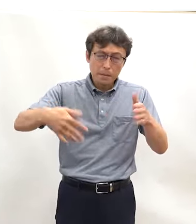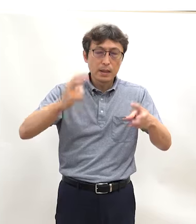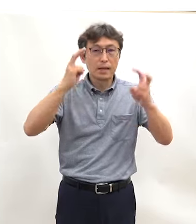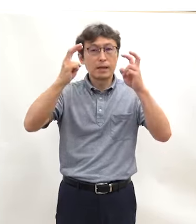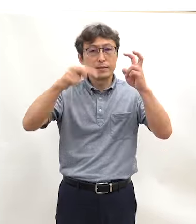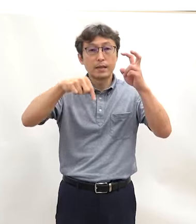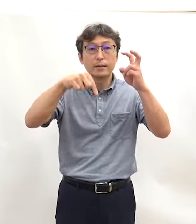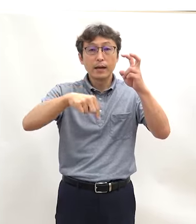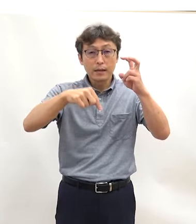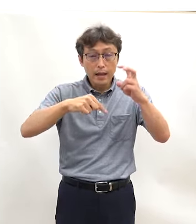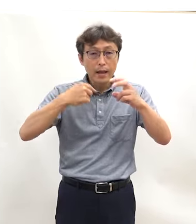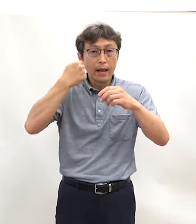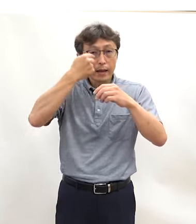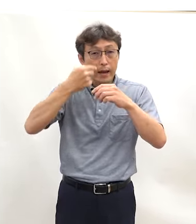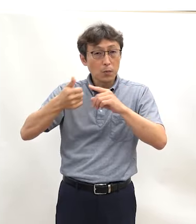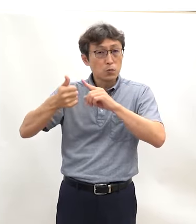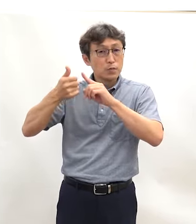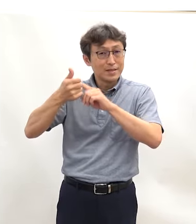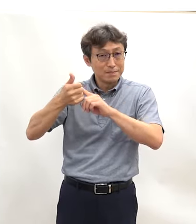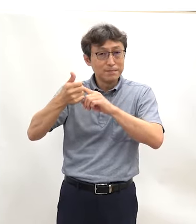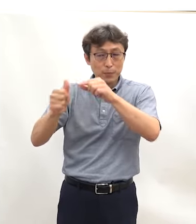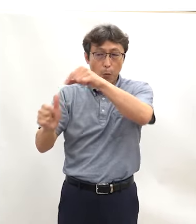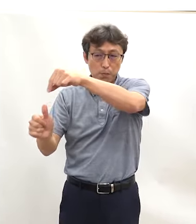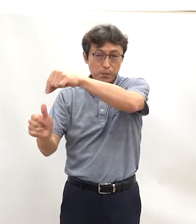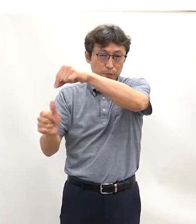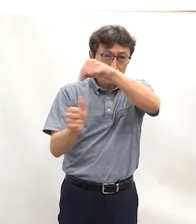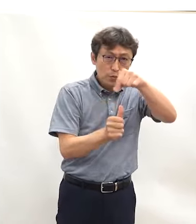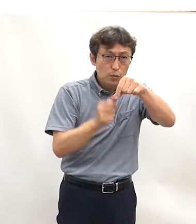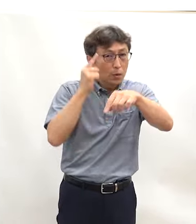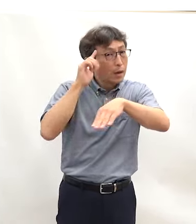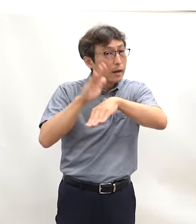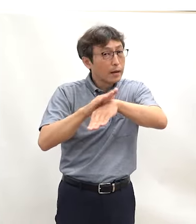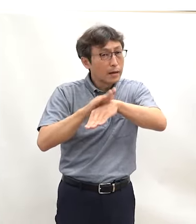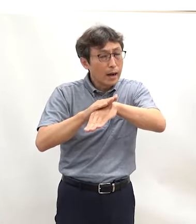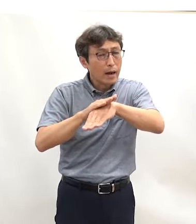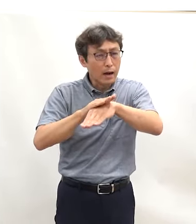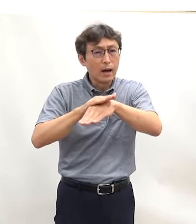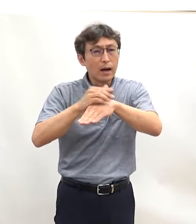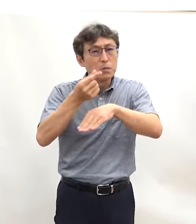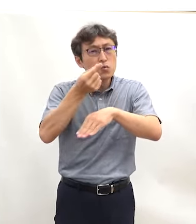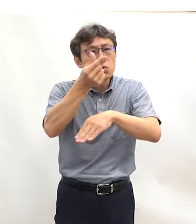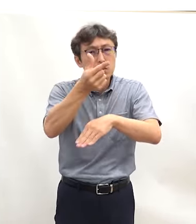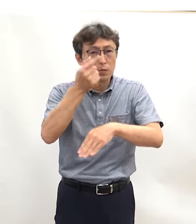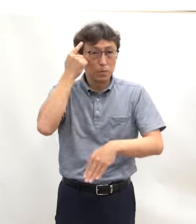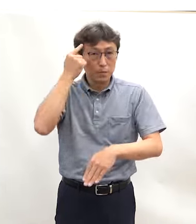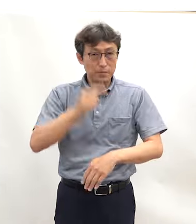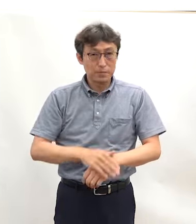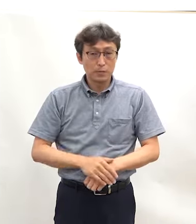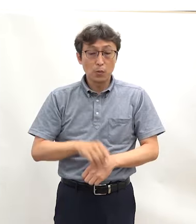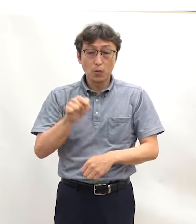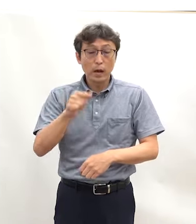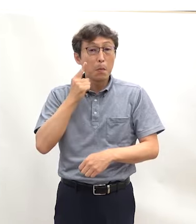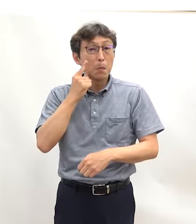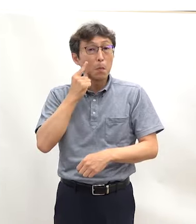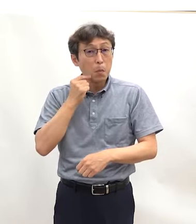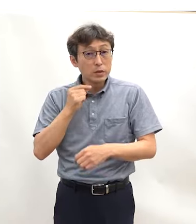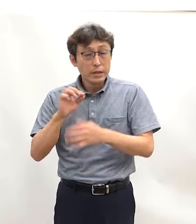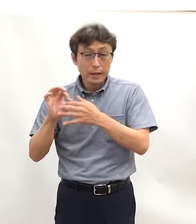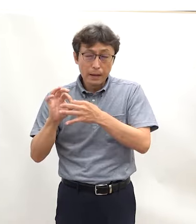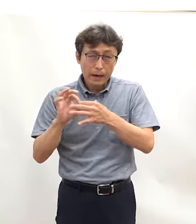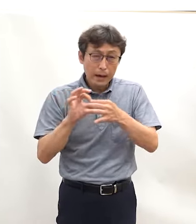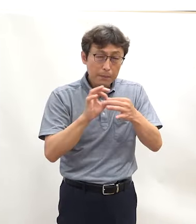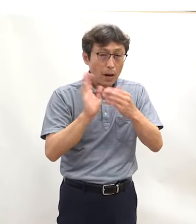分、醸成されていないというふうに考えています。まあ、そのためこういった状況が続けばですね、人材確